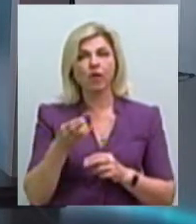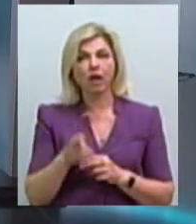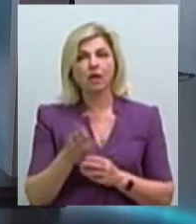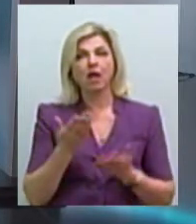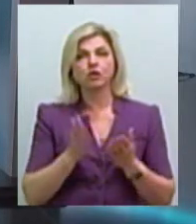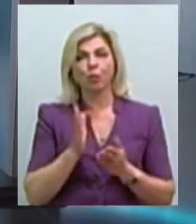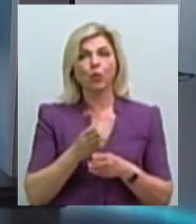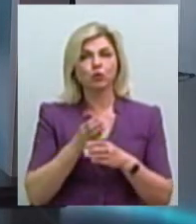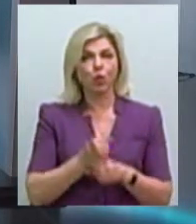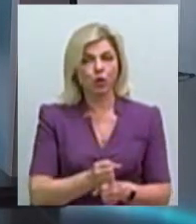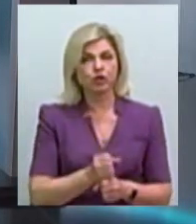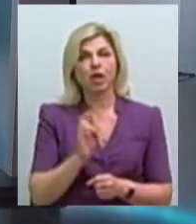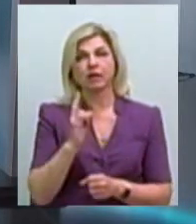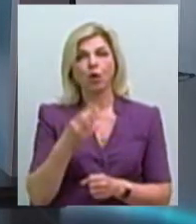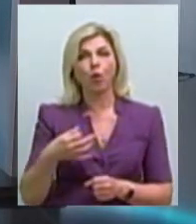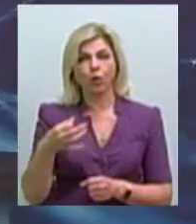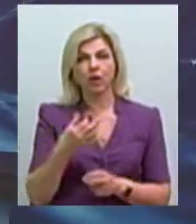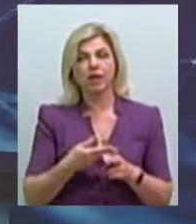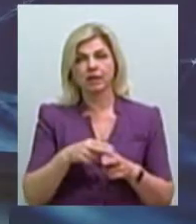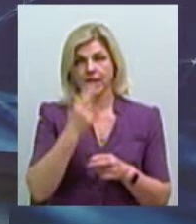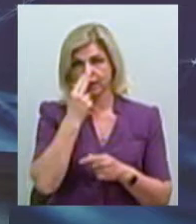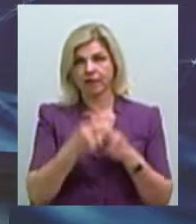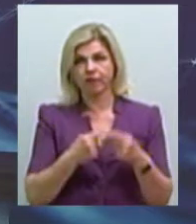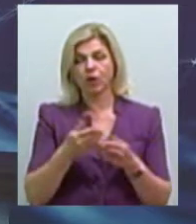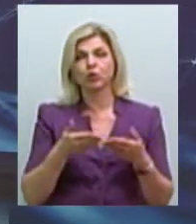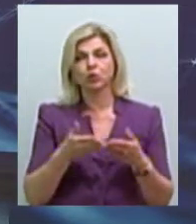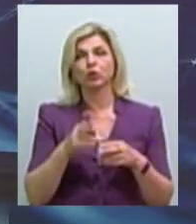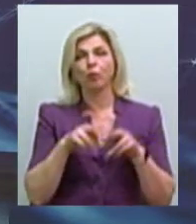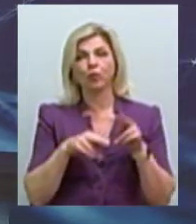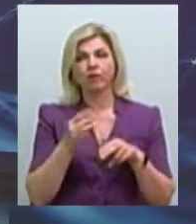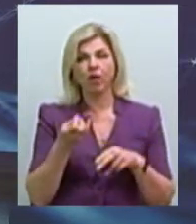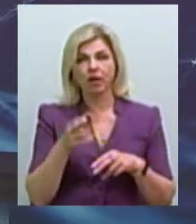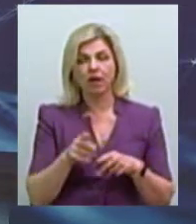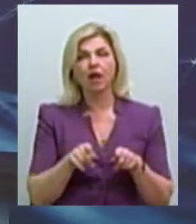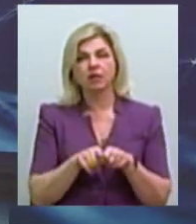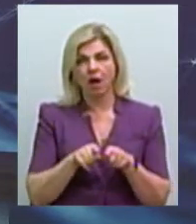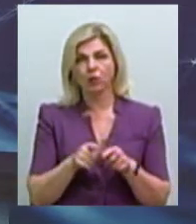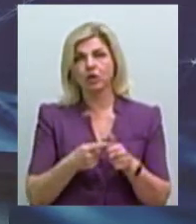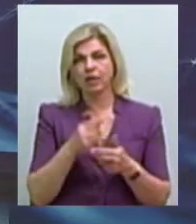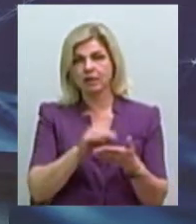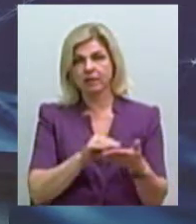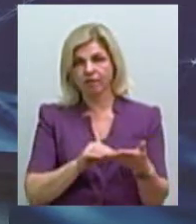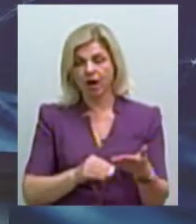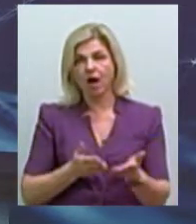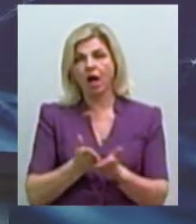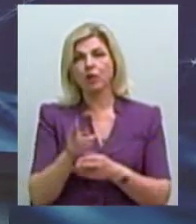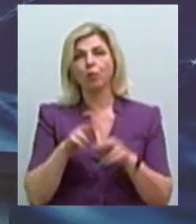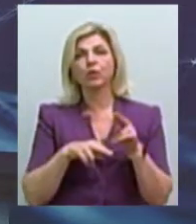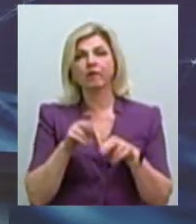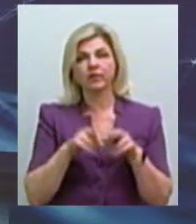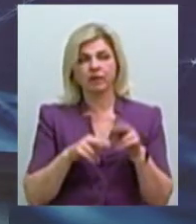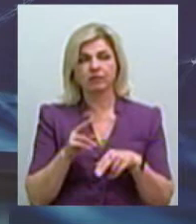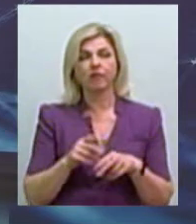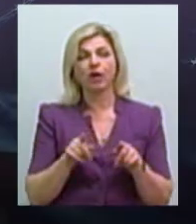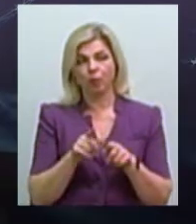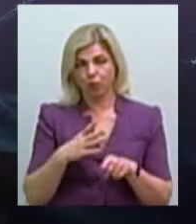буде скорочення. Для Миколаївщини це традиційно суднобудування. Також називали ще й галузь будівельництва. Були в